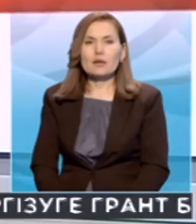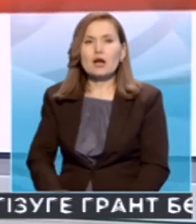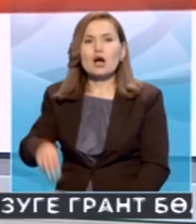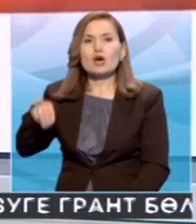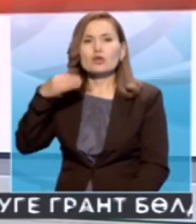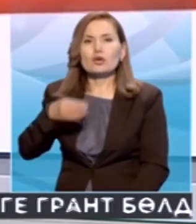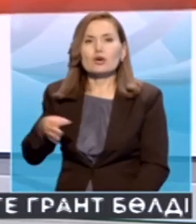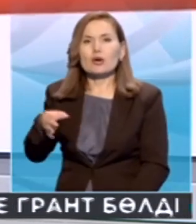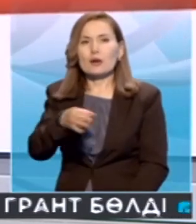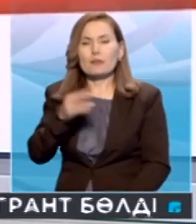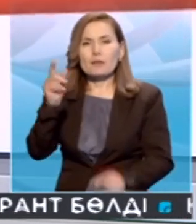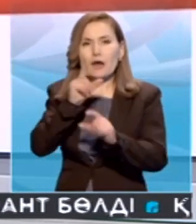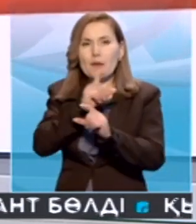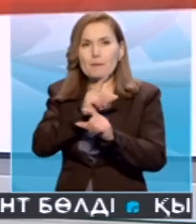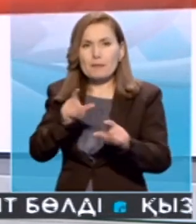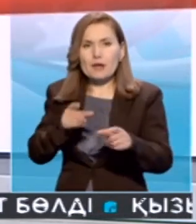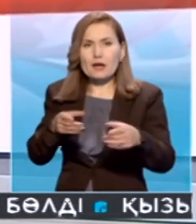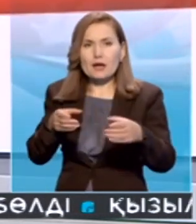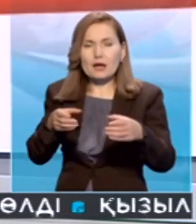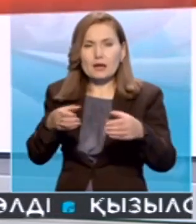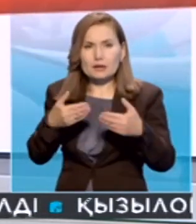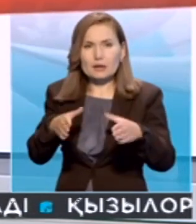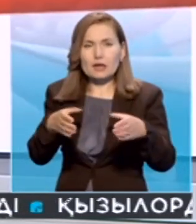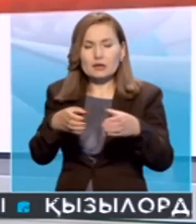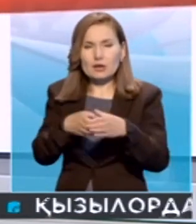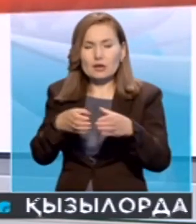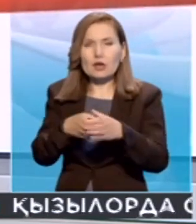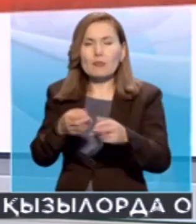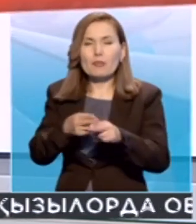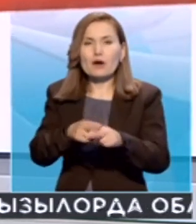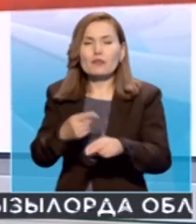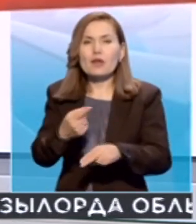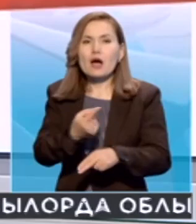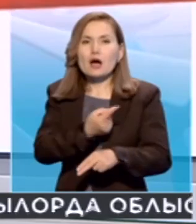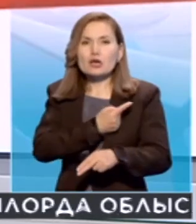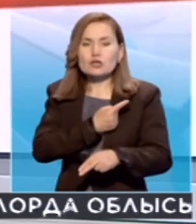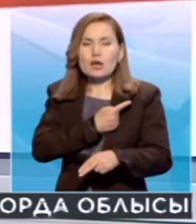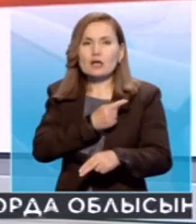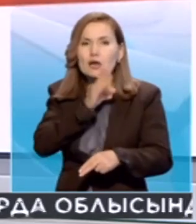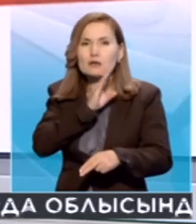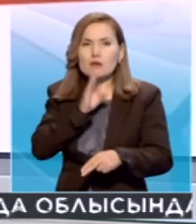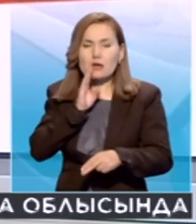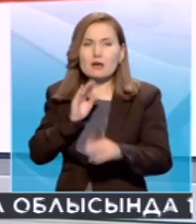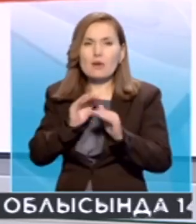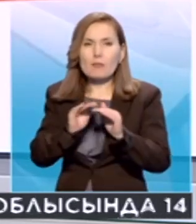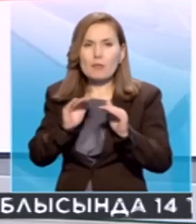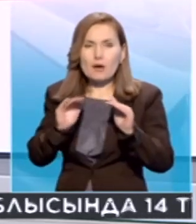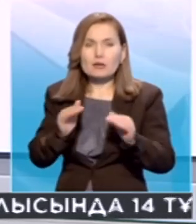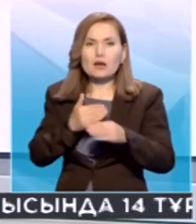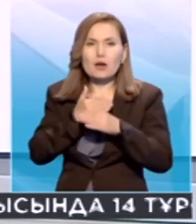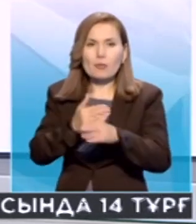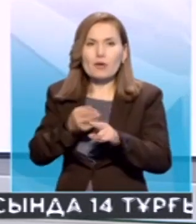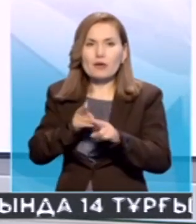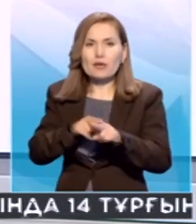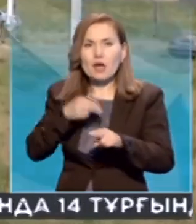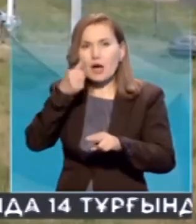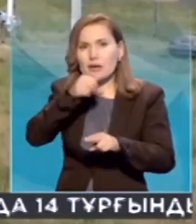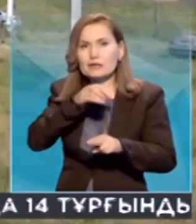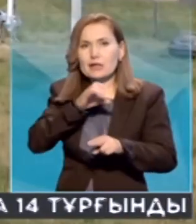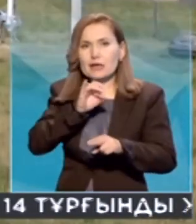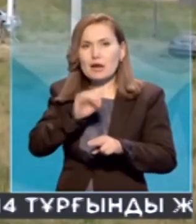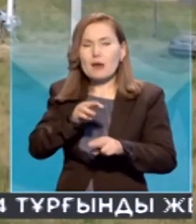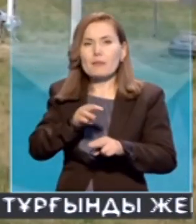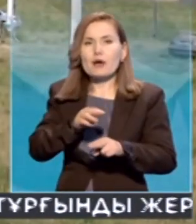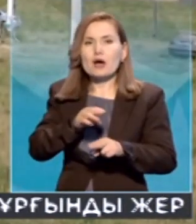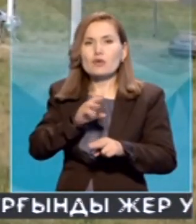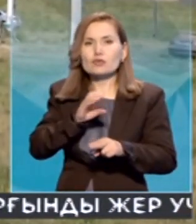Түркістан облысының мектеп түлектері тұрмысы төмен отбасылар мен жалғыз басты аналарға баспана сыйлауды үрдіске айналдырды. Биыл Сайрам, Түлкібас, Созақ